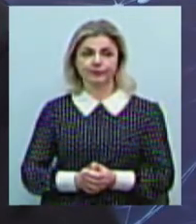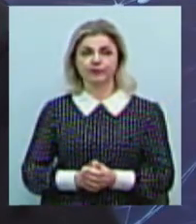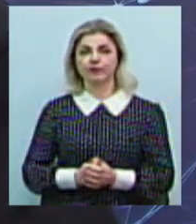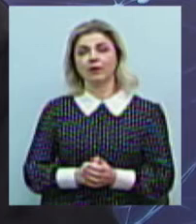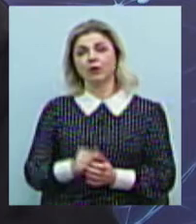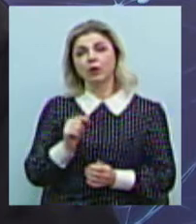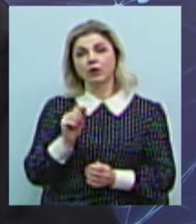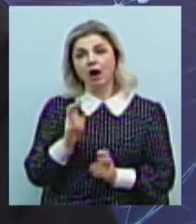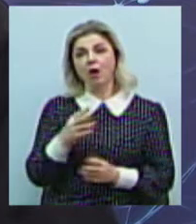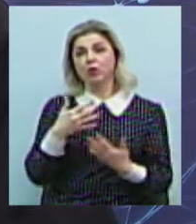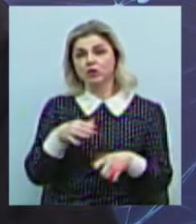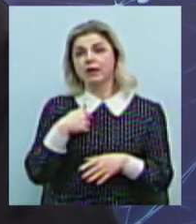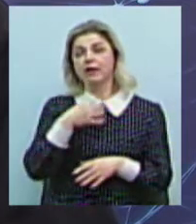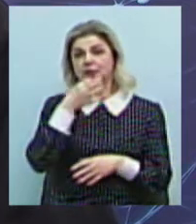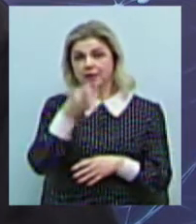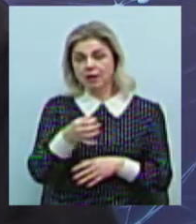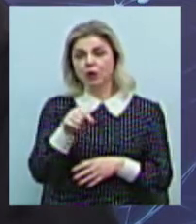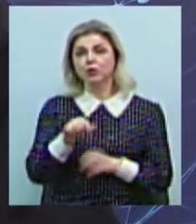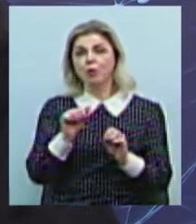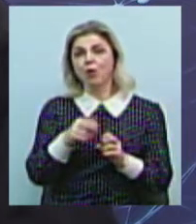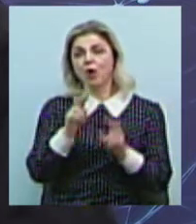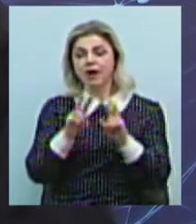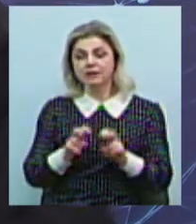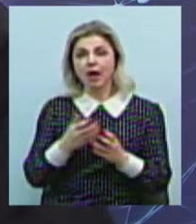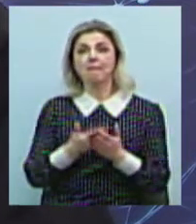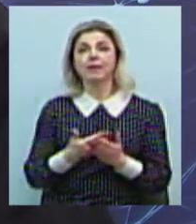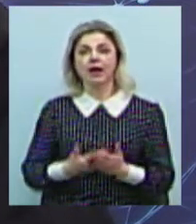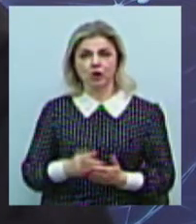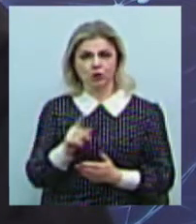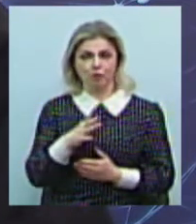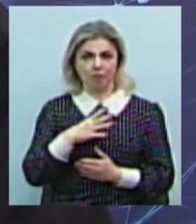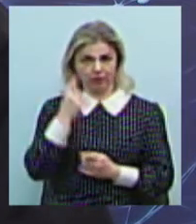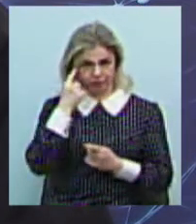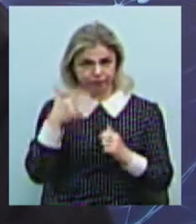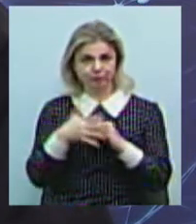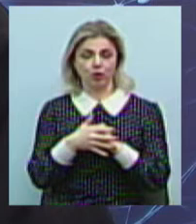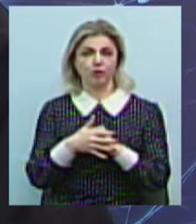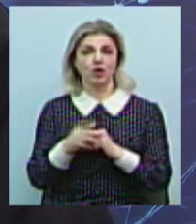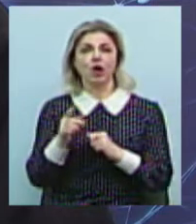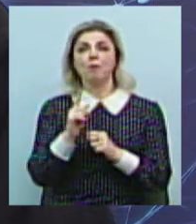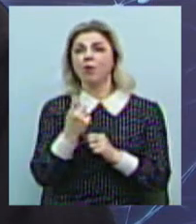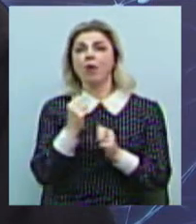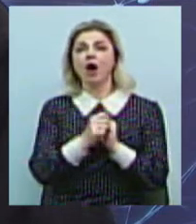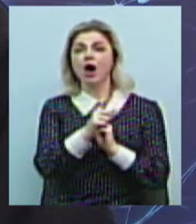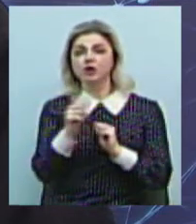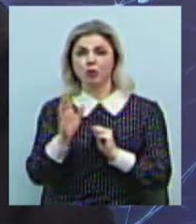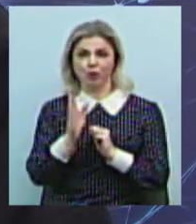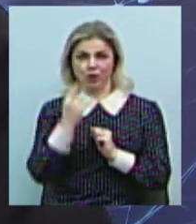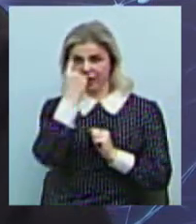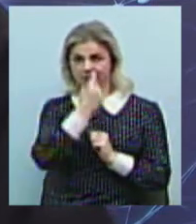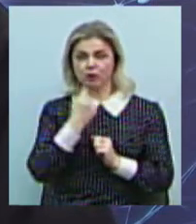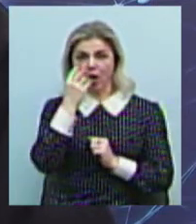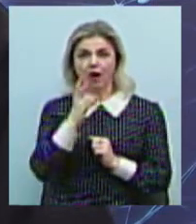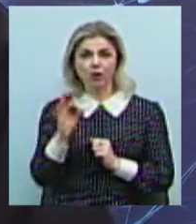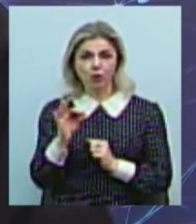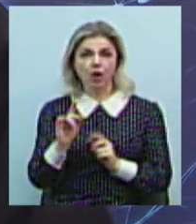тут можна розглянути приклад, щоб було більш зрозуміло, тому що в кожного це буде індивідуально, тому що в